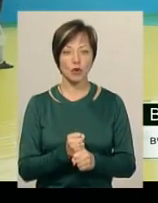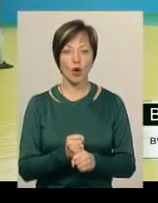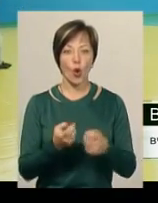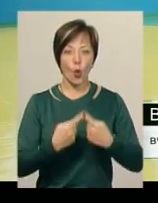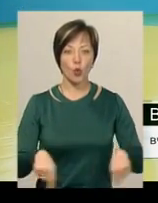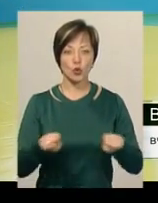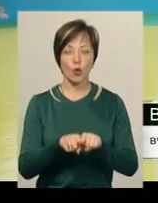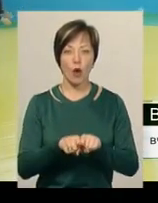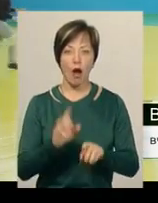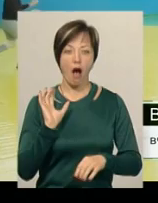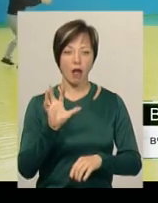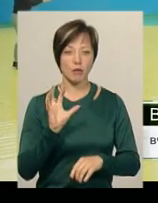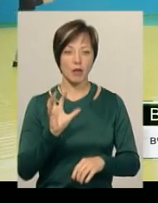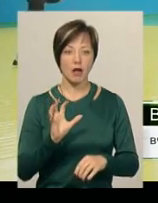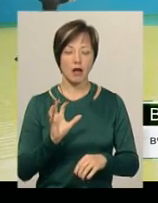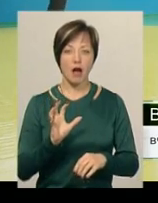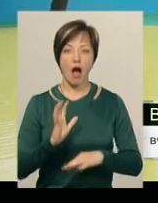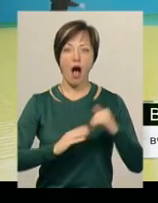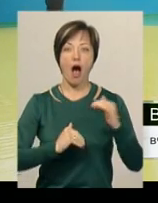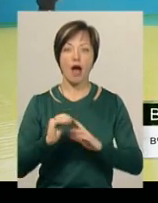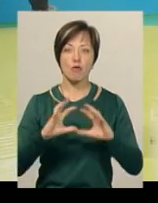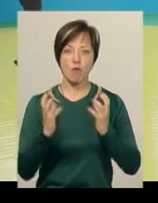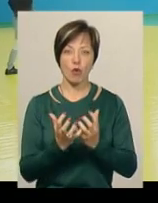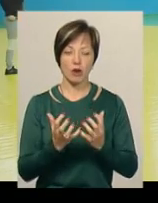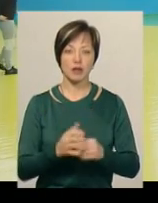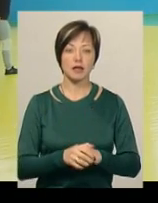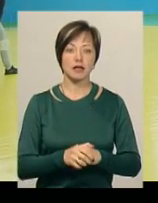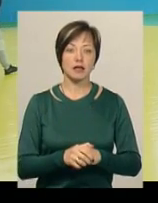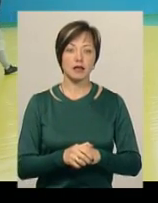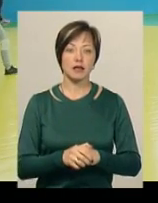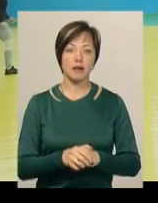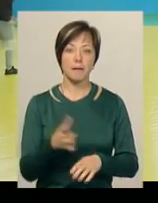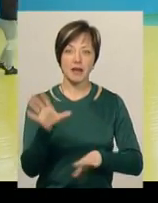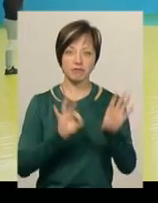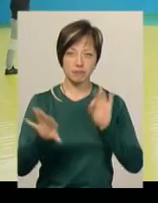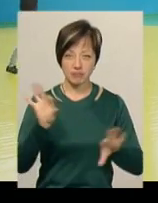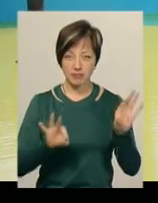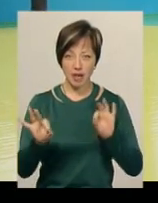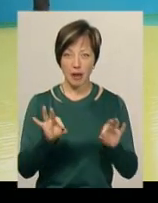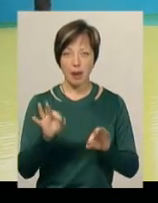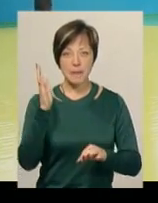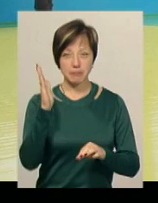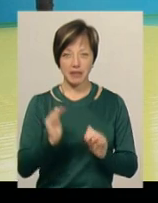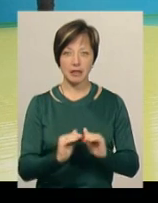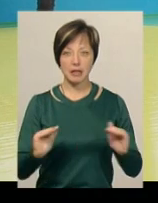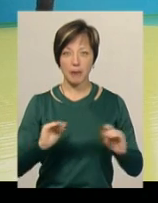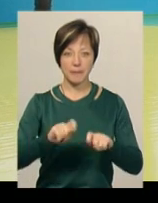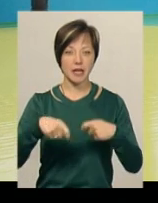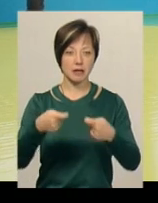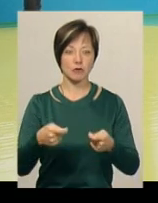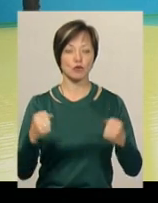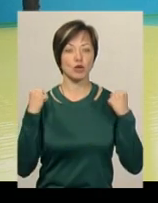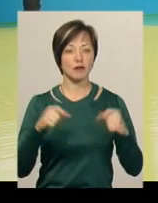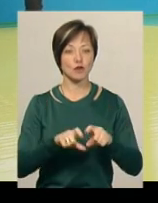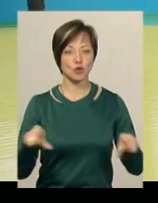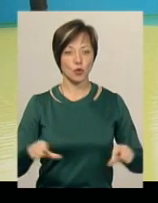гурток гандбольний. От ми з вчителями фізкультури працюємо на відборі перспективних дітей і передаємо їх в